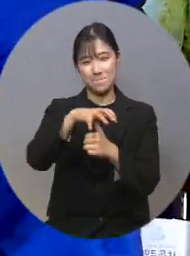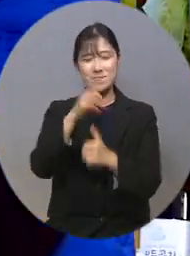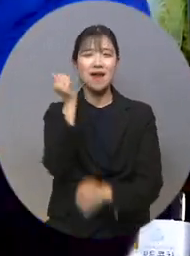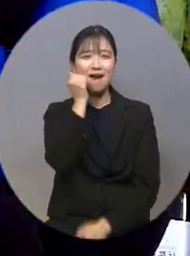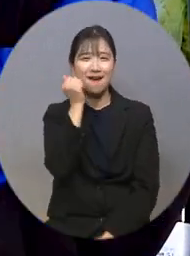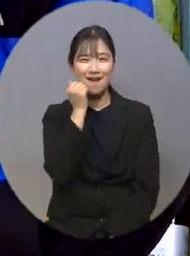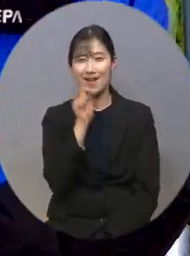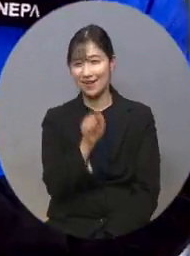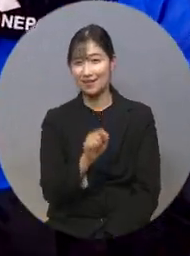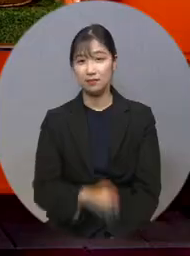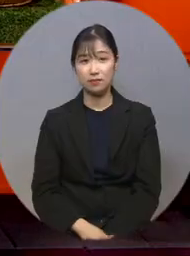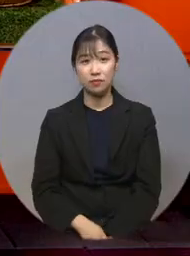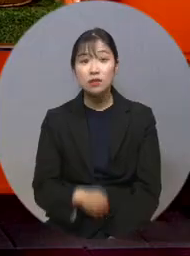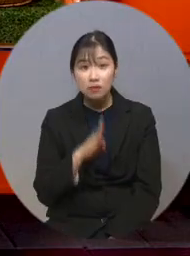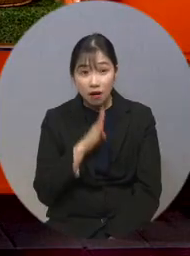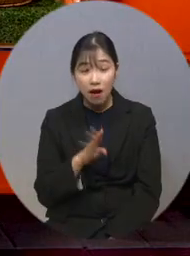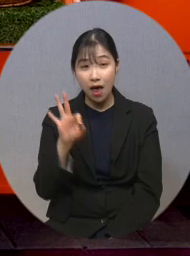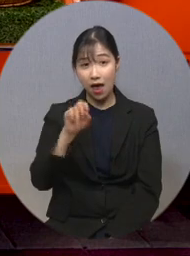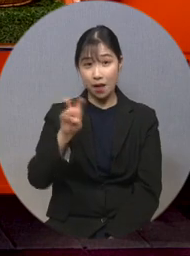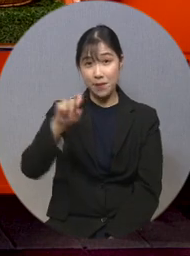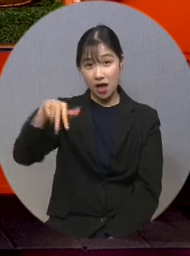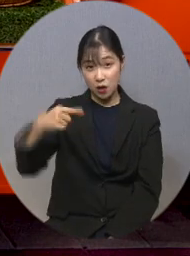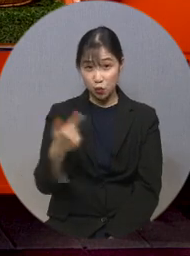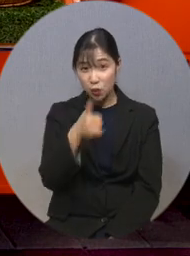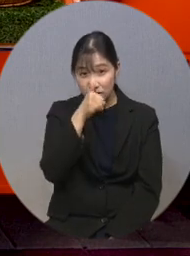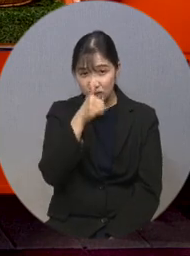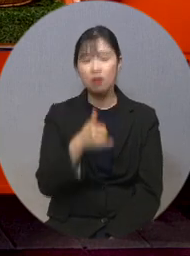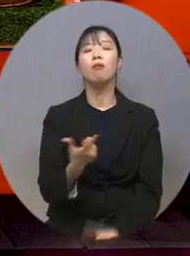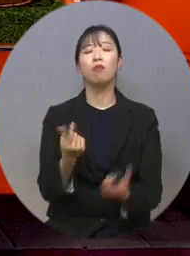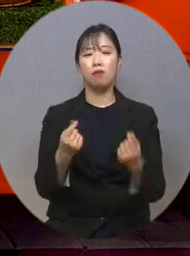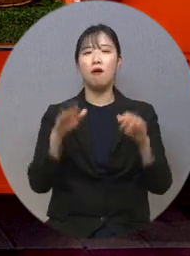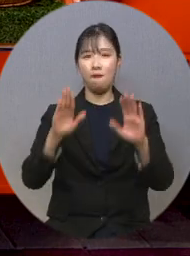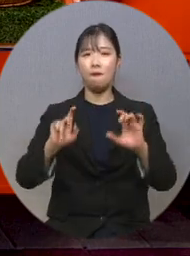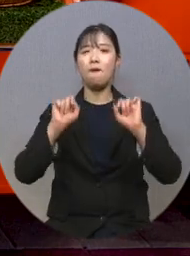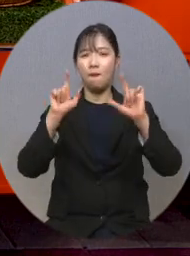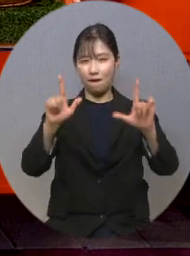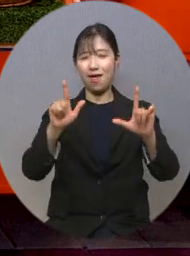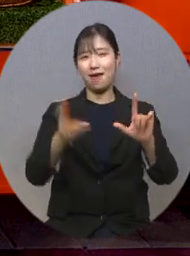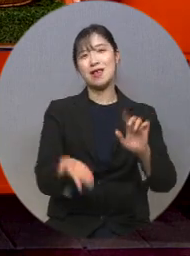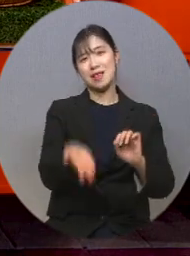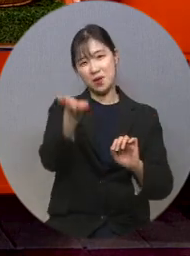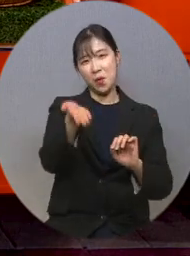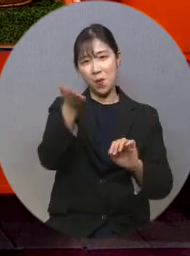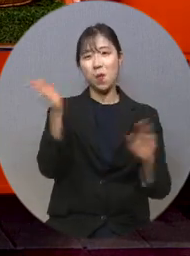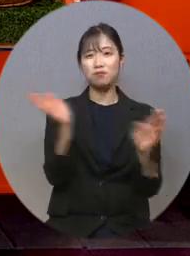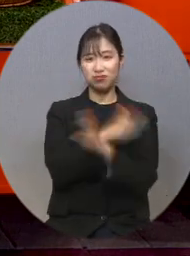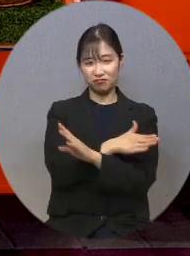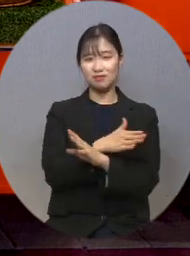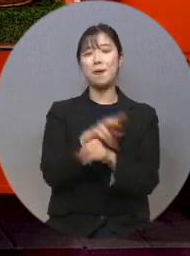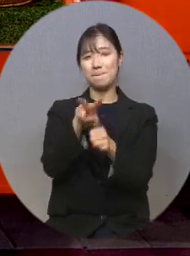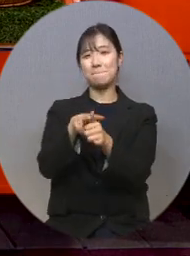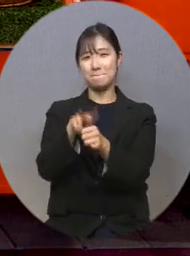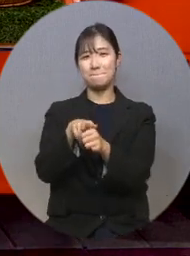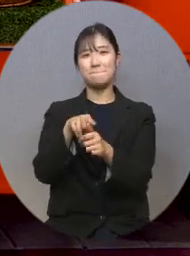버섯순에 진짜? 네, 아마존에도 맞습니다. 들어갔어요? 네, 올해 상반기부터 아마존 입점돼서 지금 팔리고